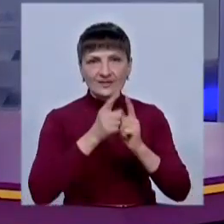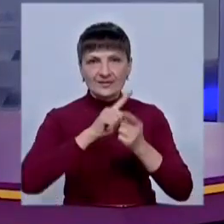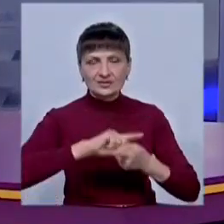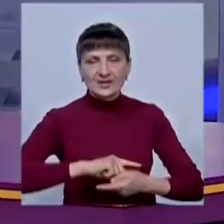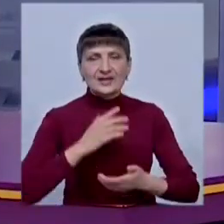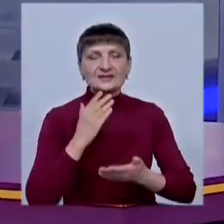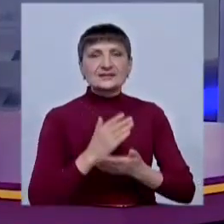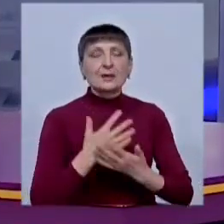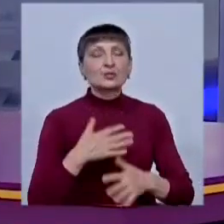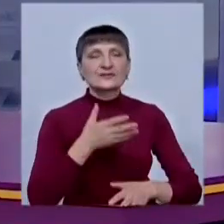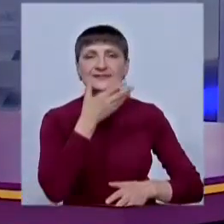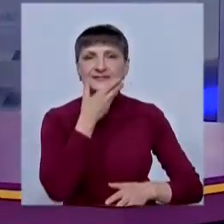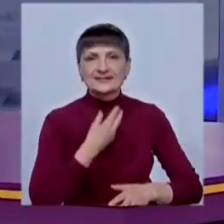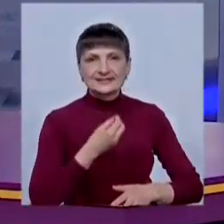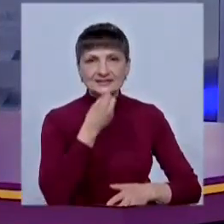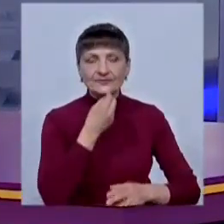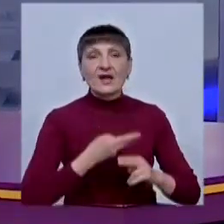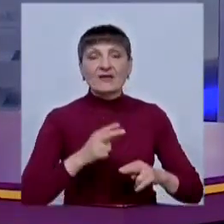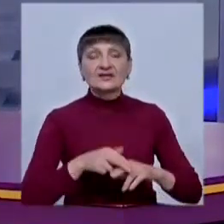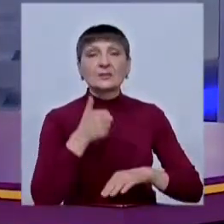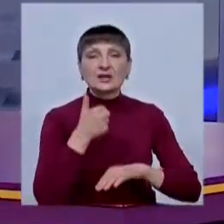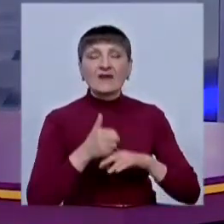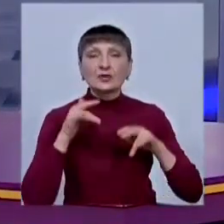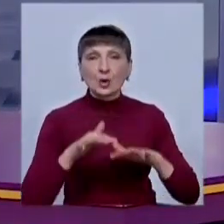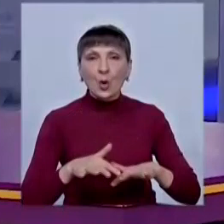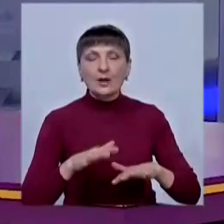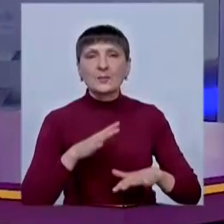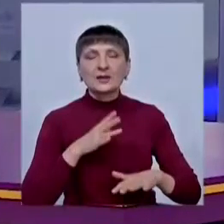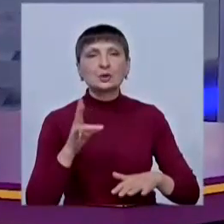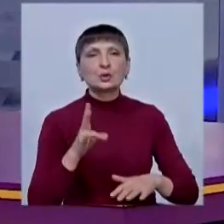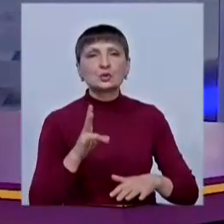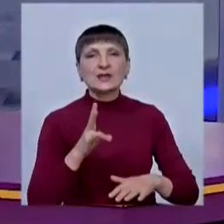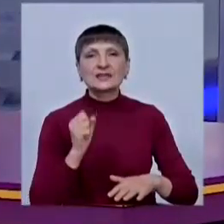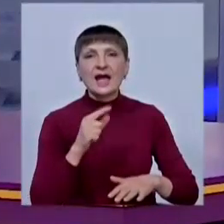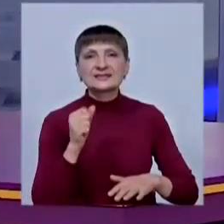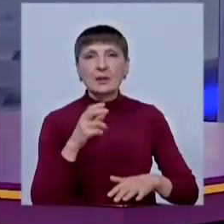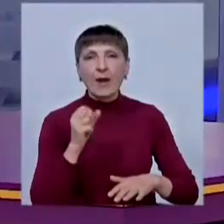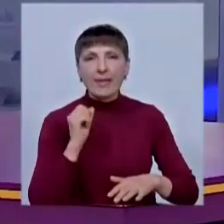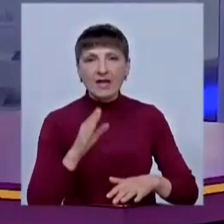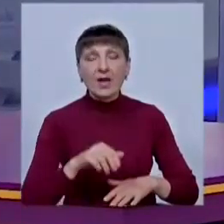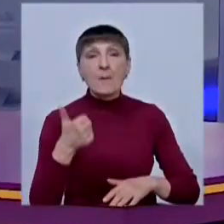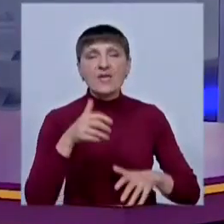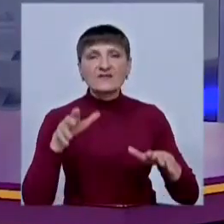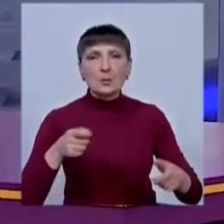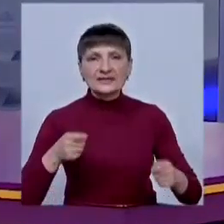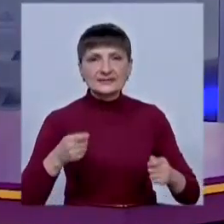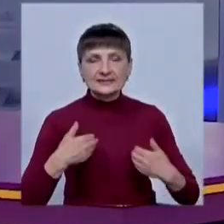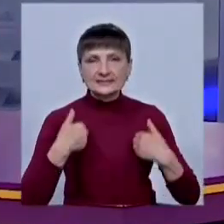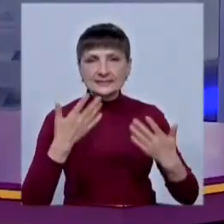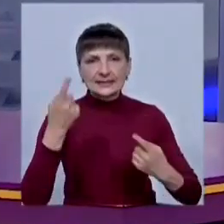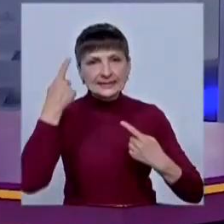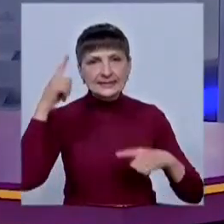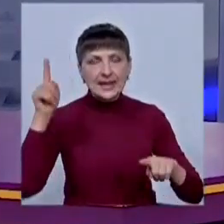стал сердцем Великой степи. В этом главную роль сыграл Елбасы Нурсултан Назарбаев. Именно первый президент инициировал